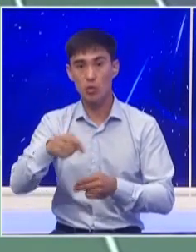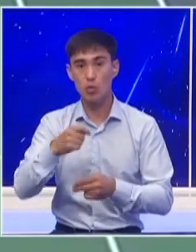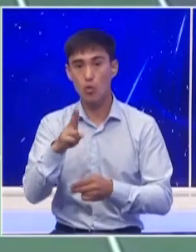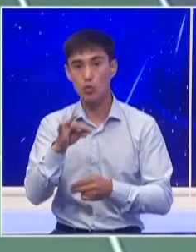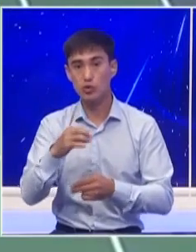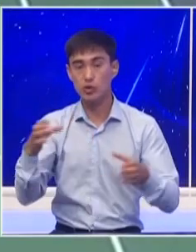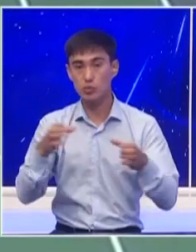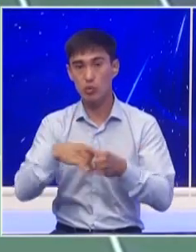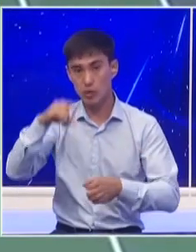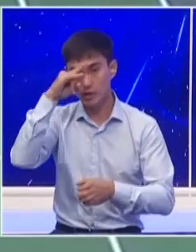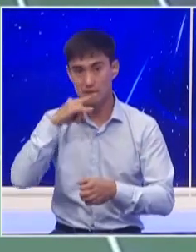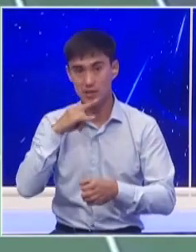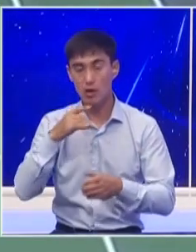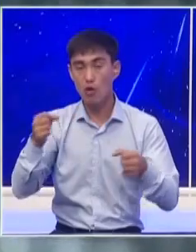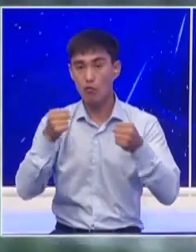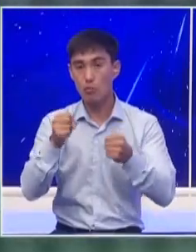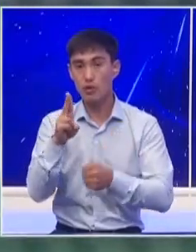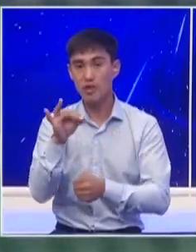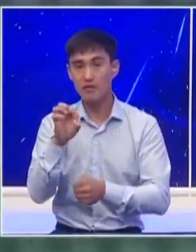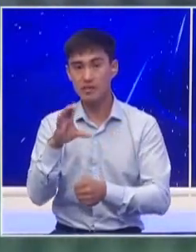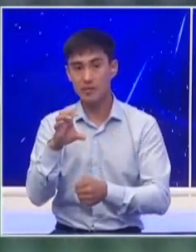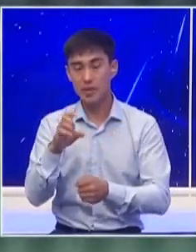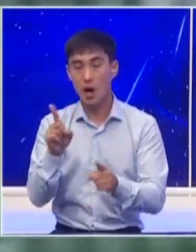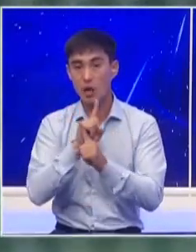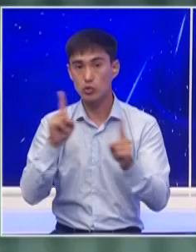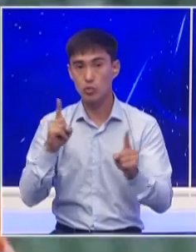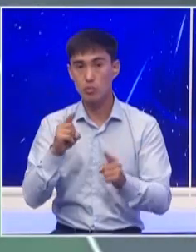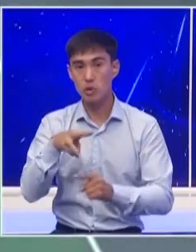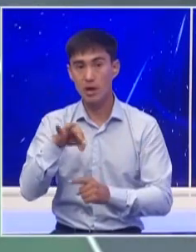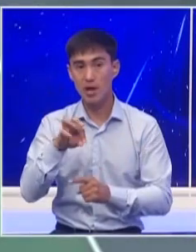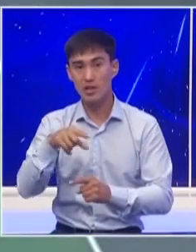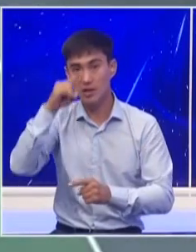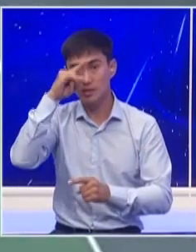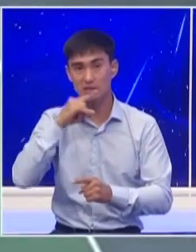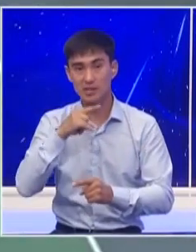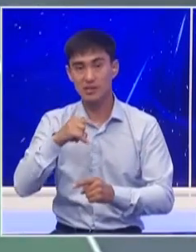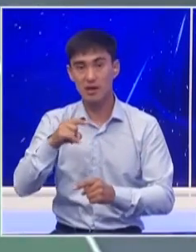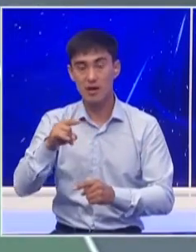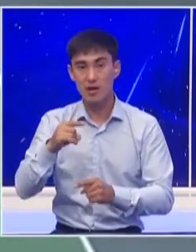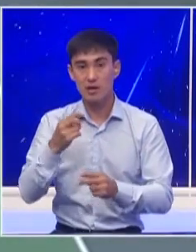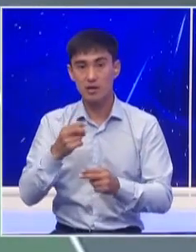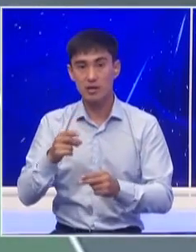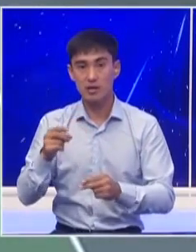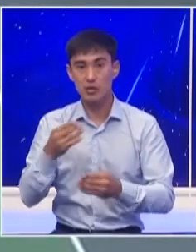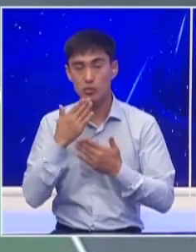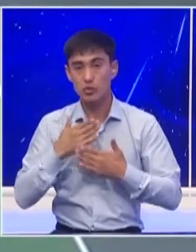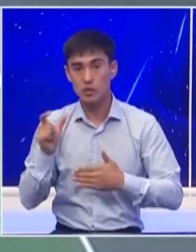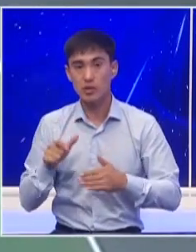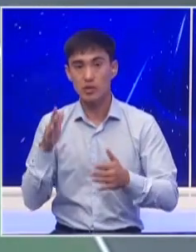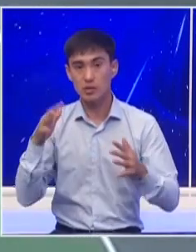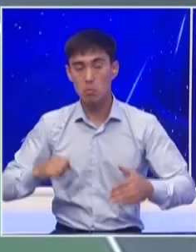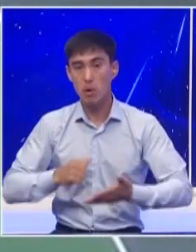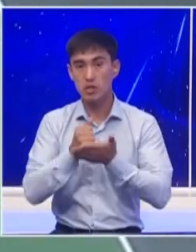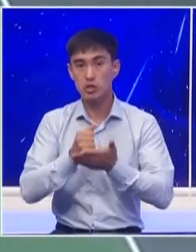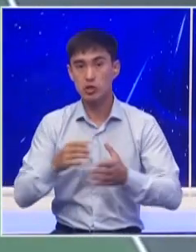Кукушкина за сборную Казахстана в Кубке Дэвиса. По-особенному относятся к Михаилу и казахстанские фанаты, которые в очередной раз приехали